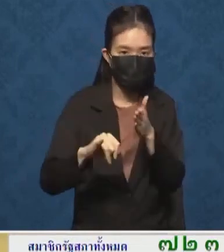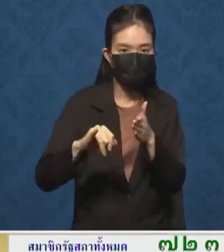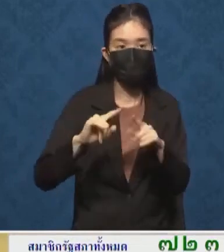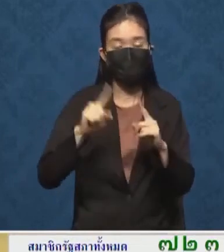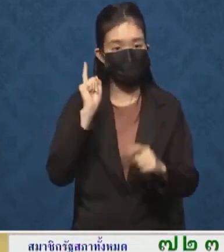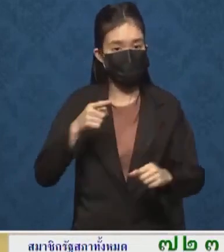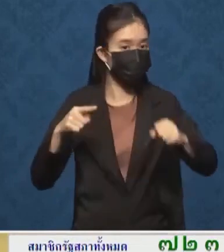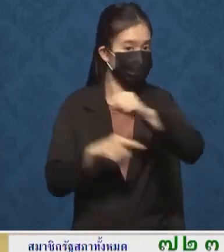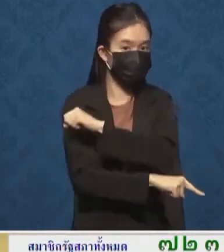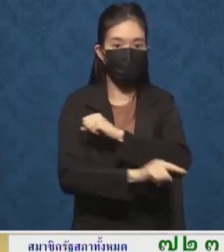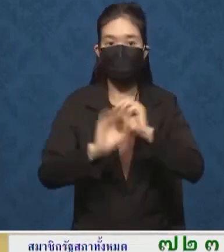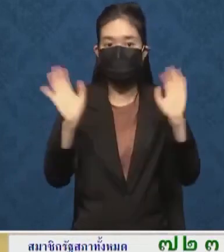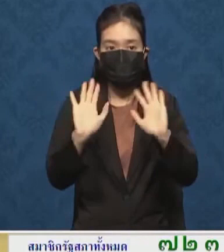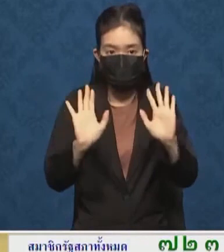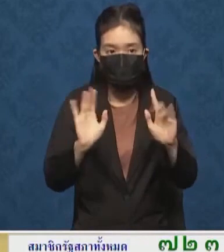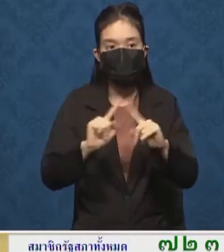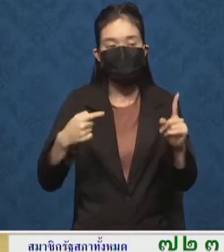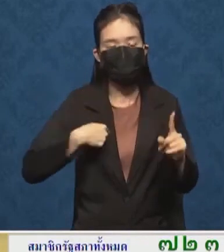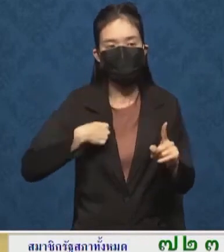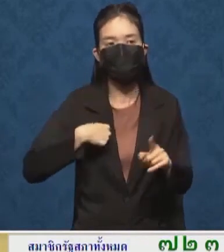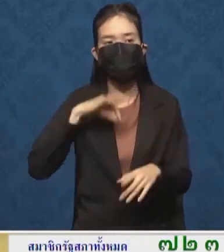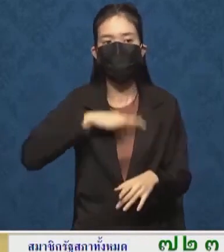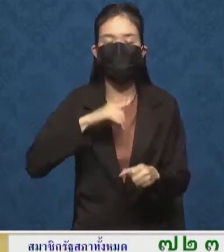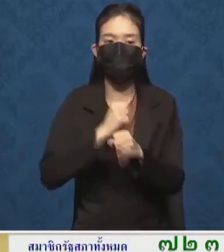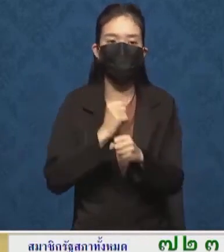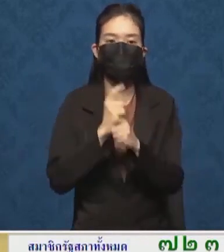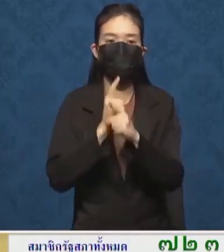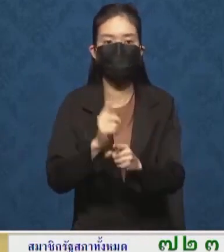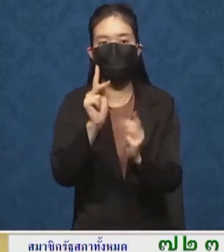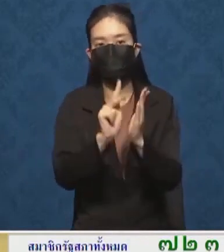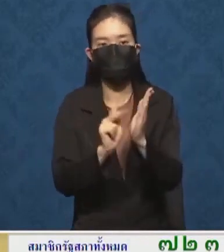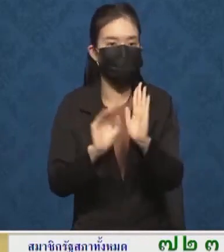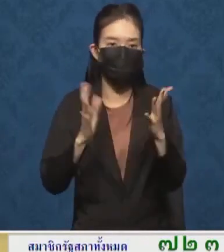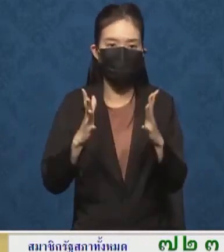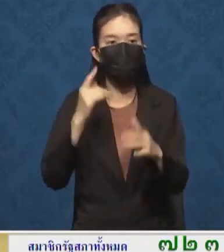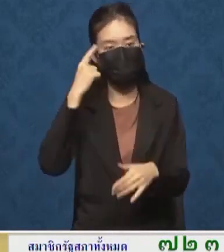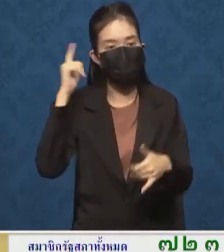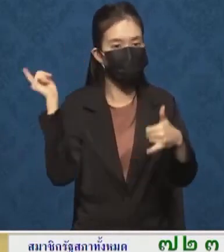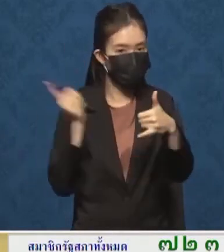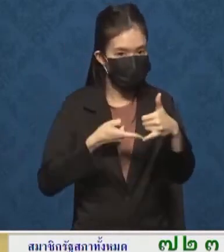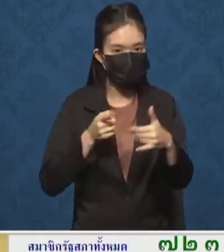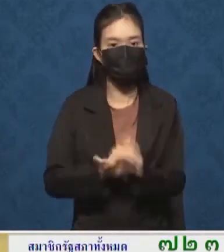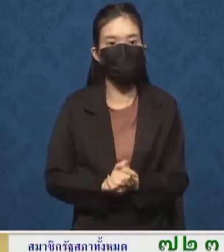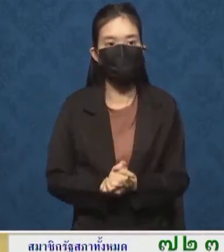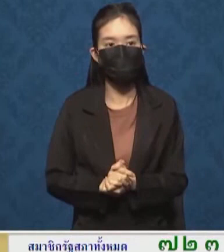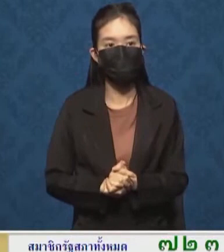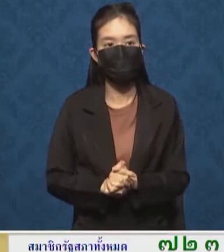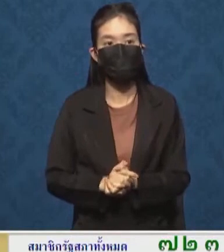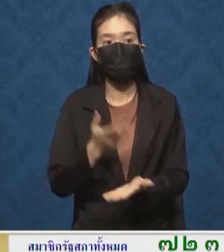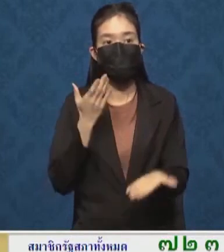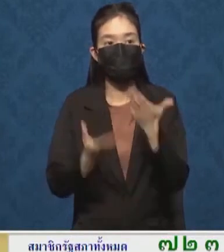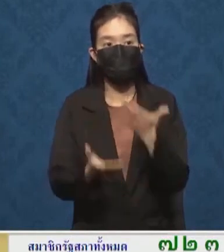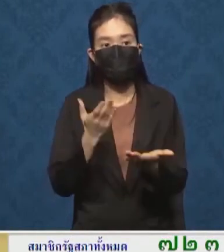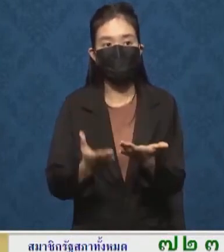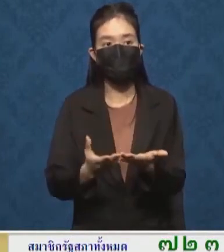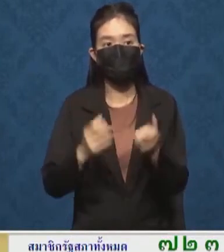างใดแค่ไม่ทำตามแผนก็มีสิทธิ์ที่จะถูกตัดสินว่าผิดได้และโทษสูงสุดมีถึงการถูกตัดสิทธิทางการเมืองตลอดชีวิ